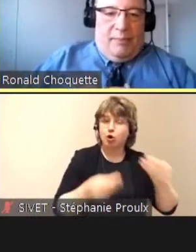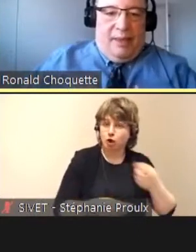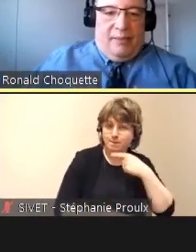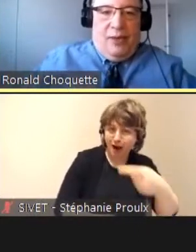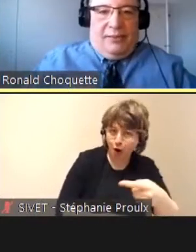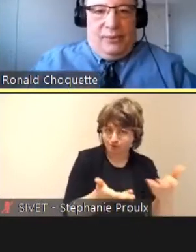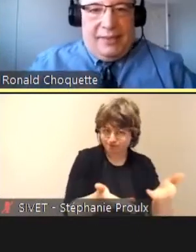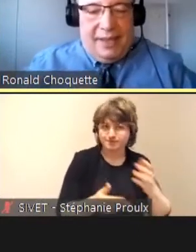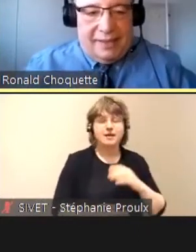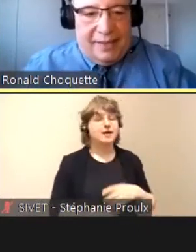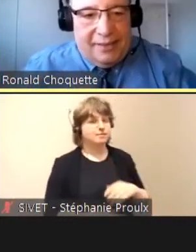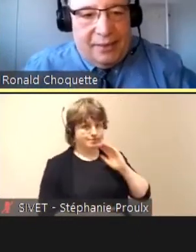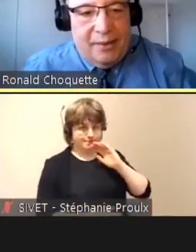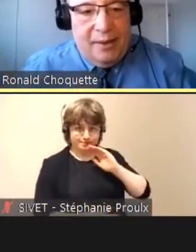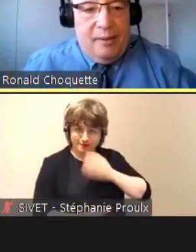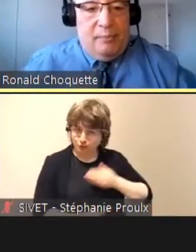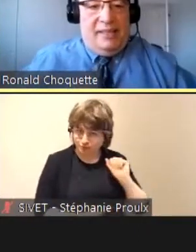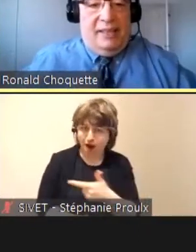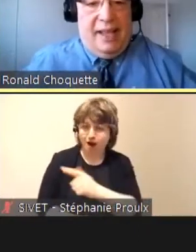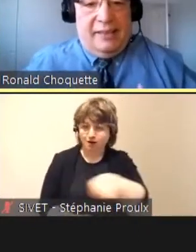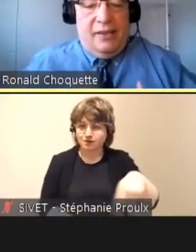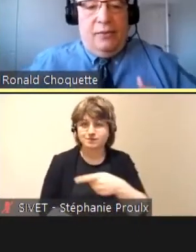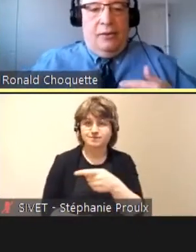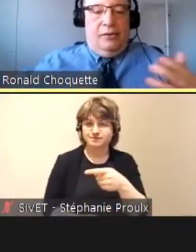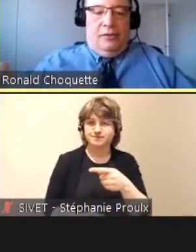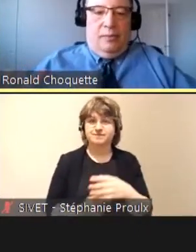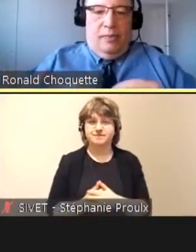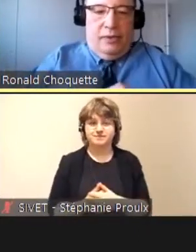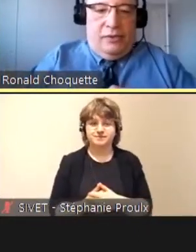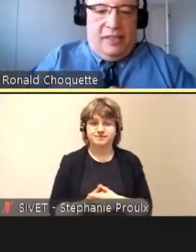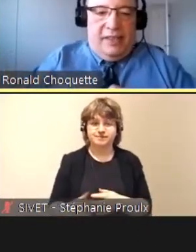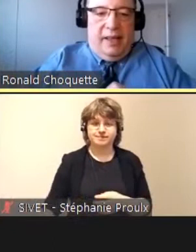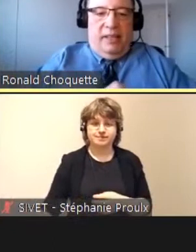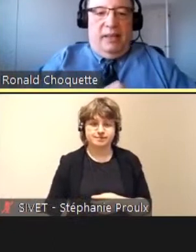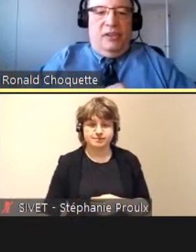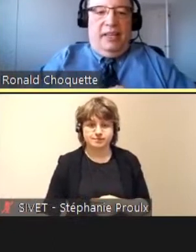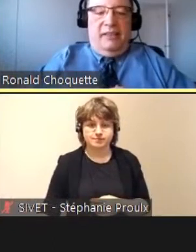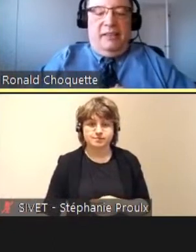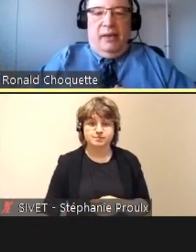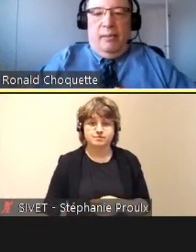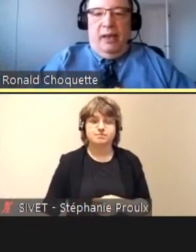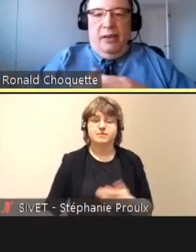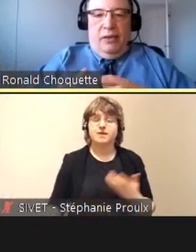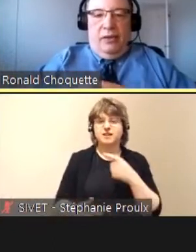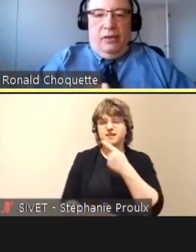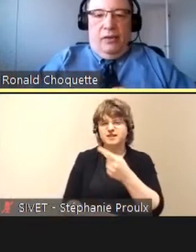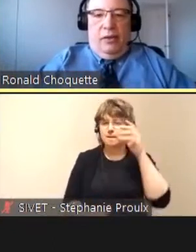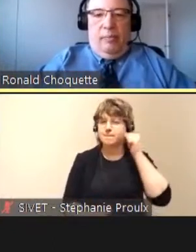Bon, bienvenue à tous à cette présentation. Comme je disais à Mme Choquette, c'est